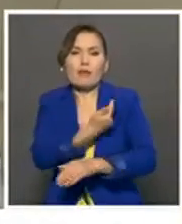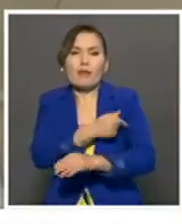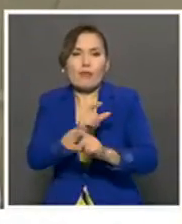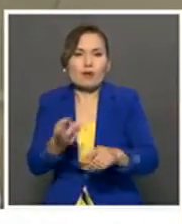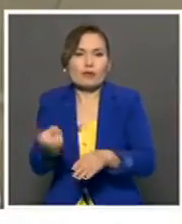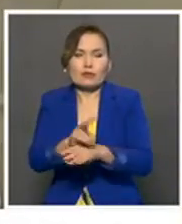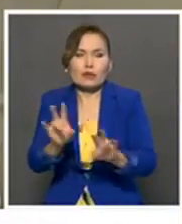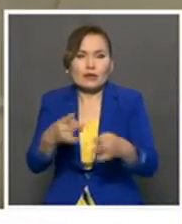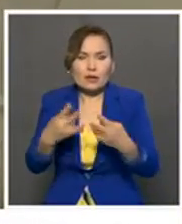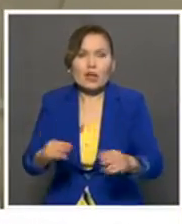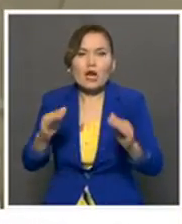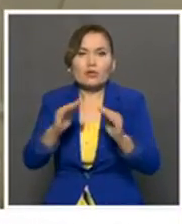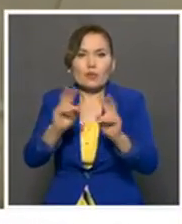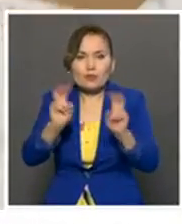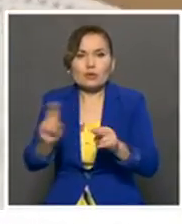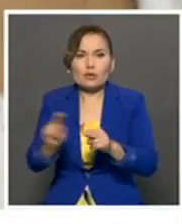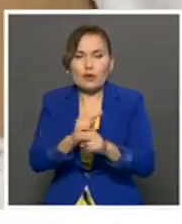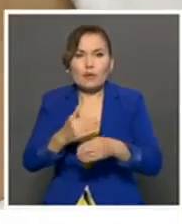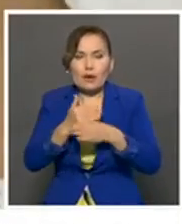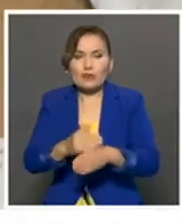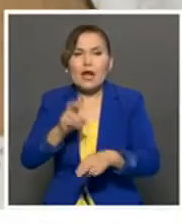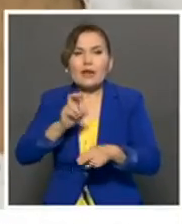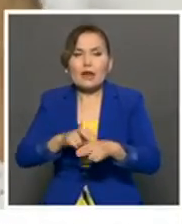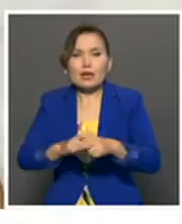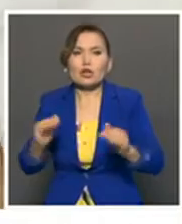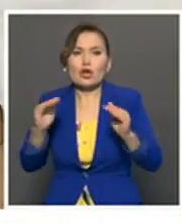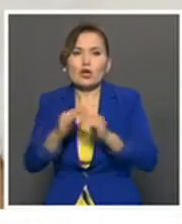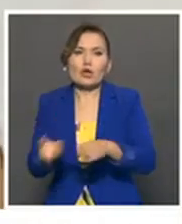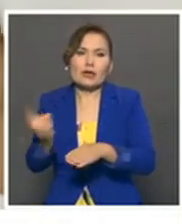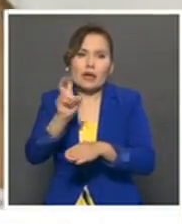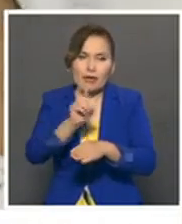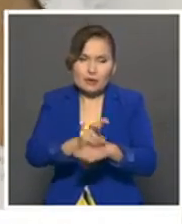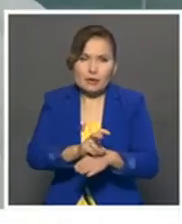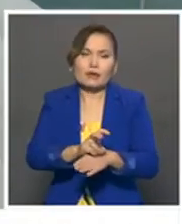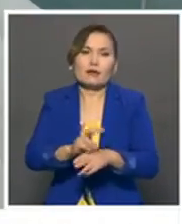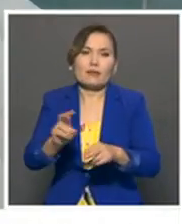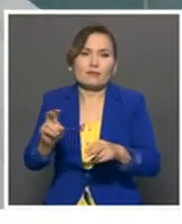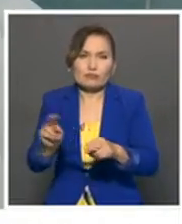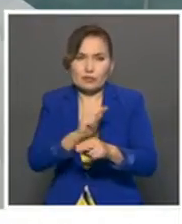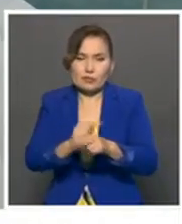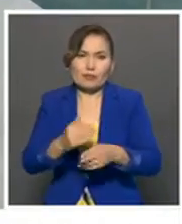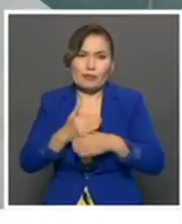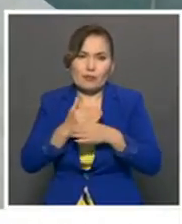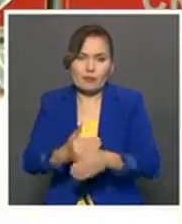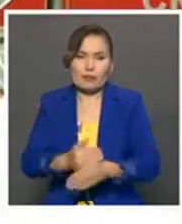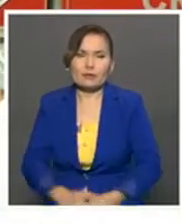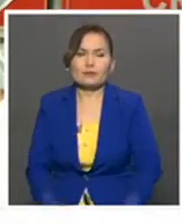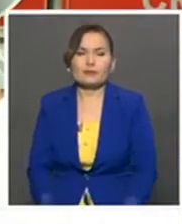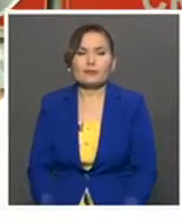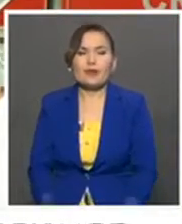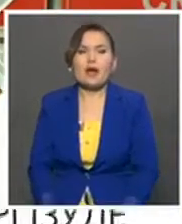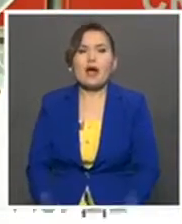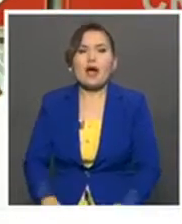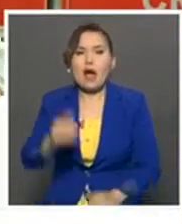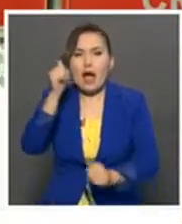қабылдайды. Дәрігерлер науқастың үйіне барып денсаулығын бақылап, қажет деп тапса, ауруханаға жатқызады. Әр учаскелік дәрігер